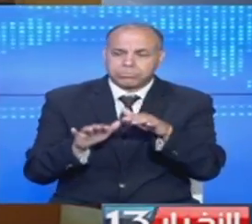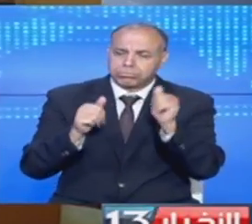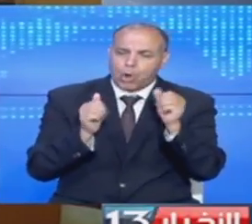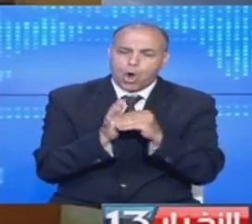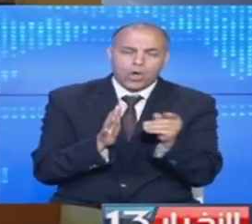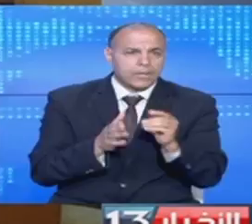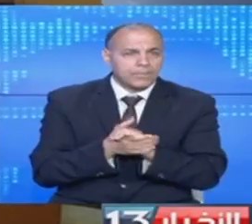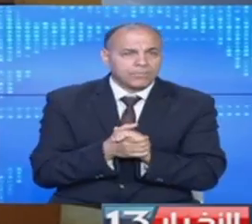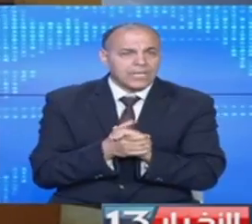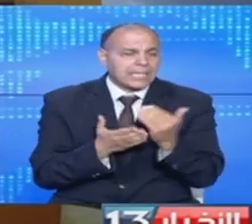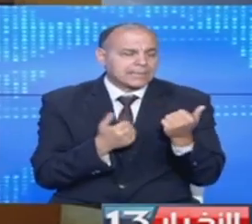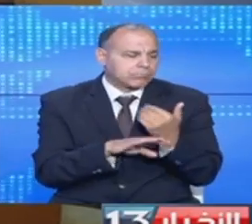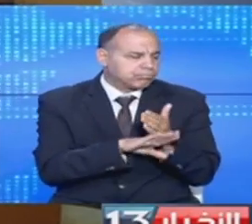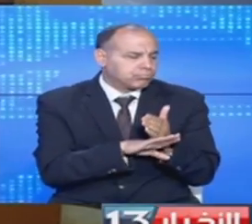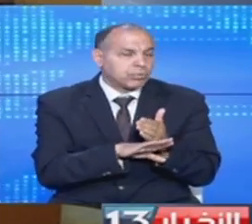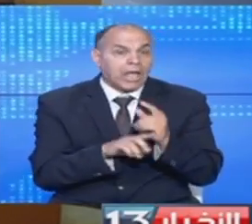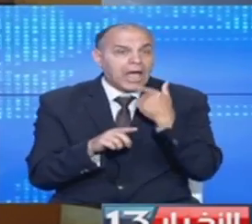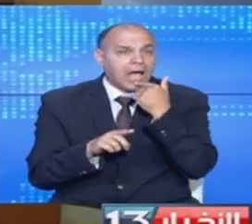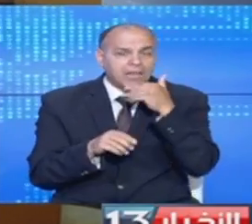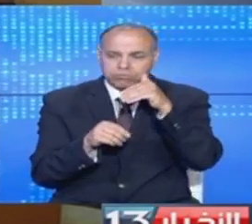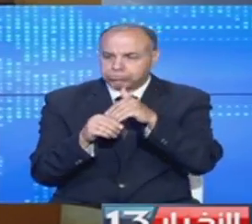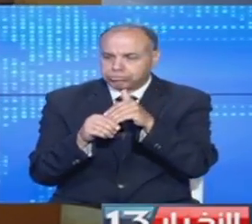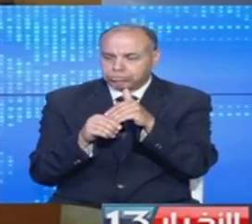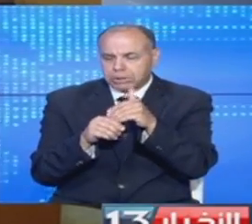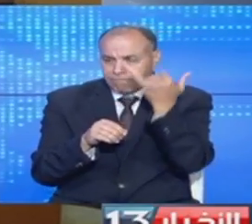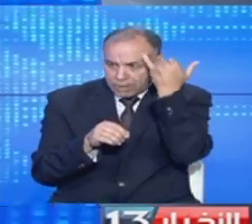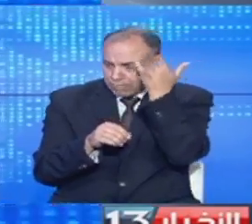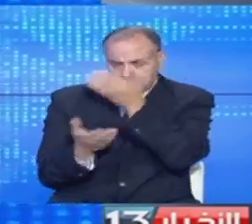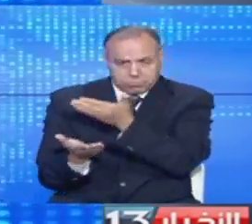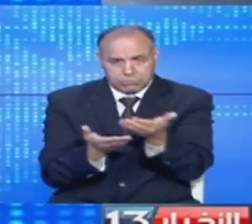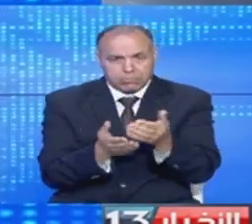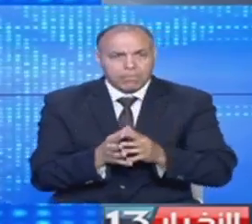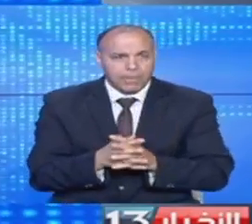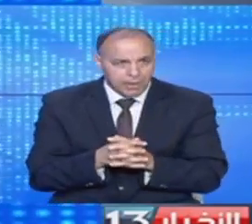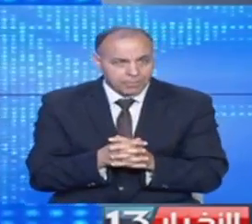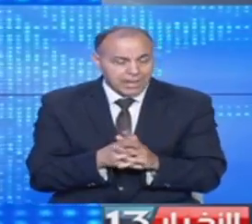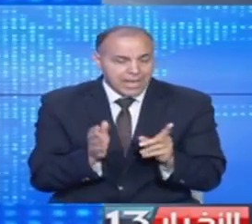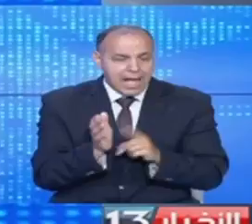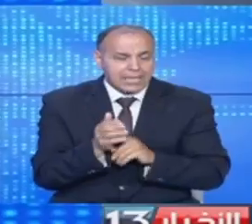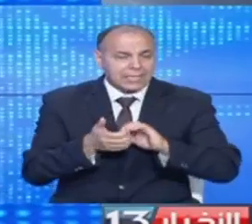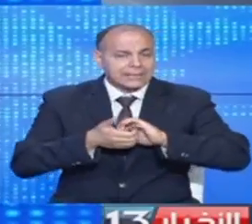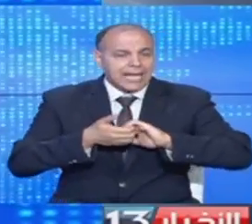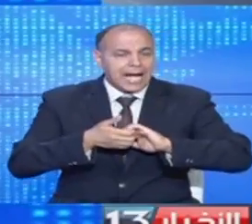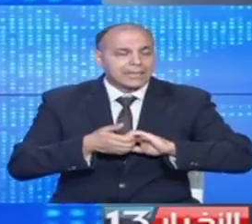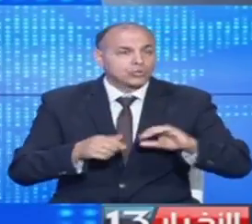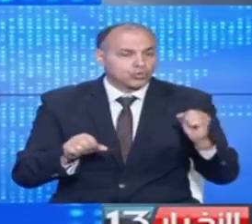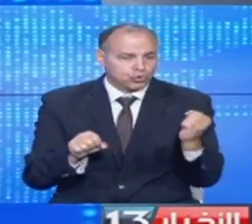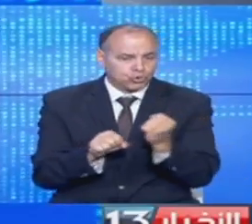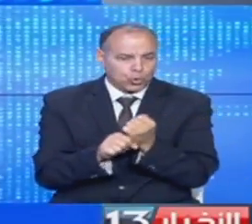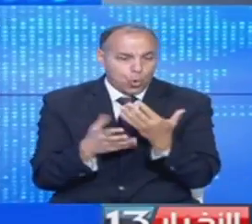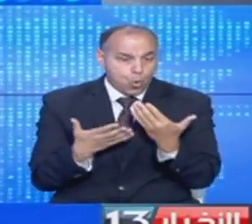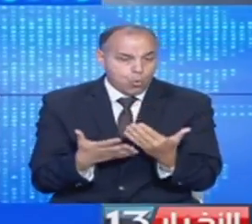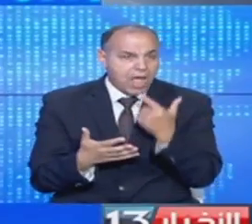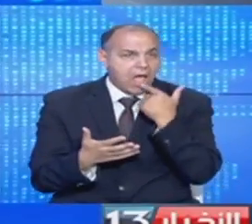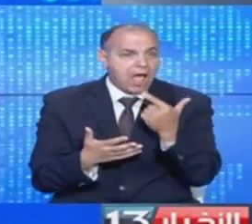مجددا في انتظار استكمالها والتصويت على أحد المقترحين. أكد الاتحاد العام التونسي للشغل